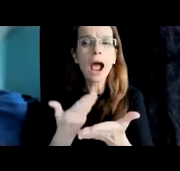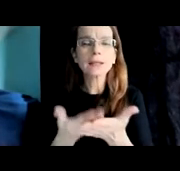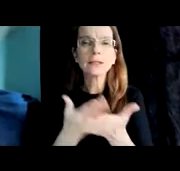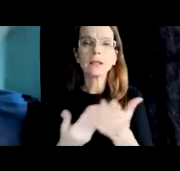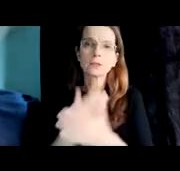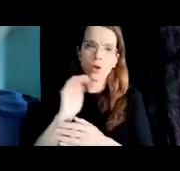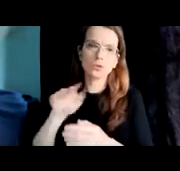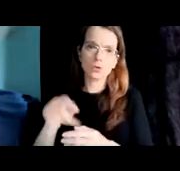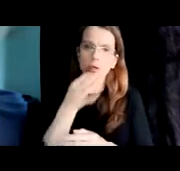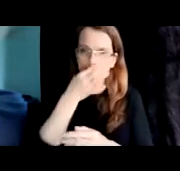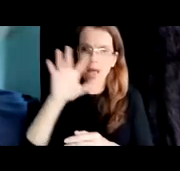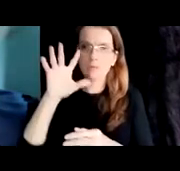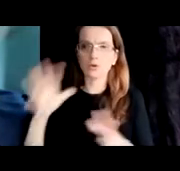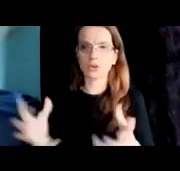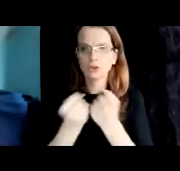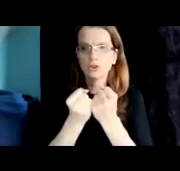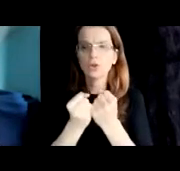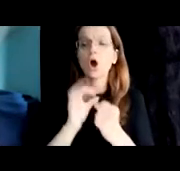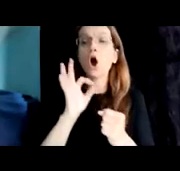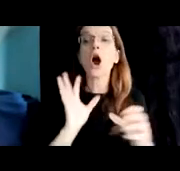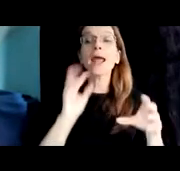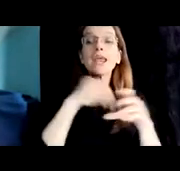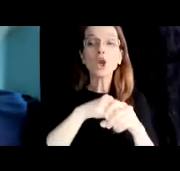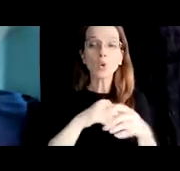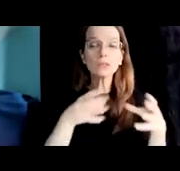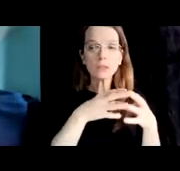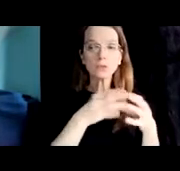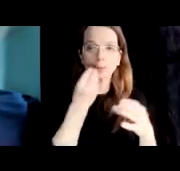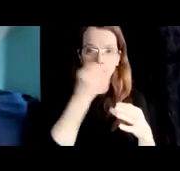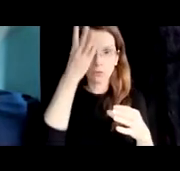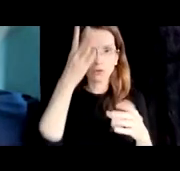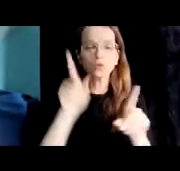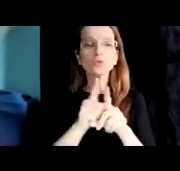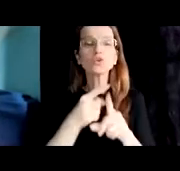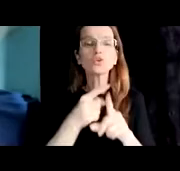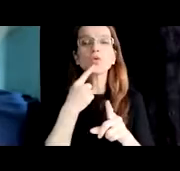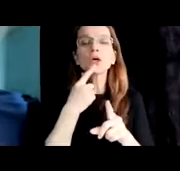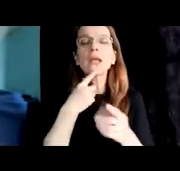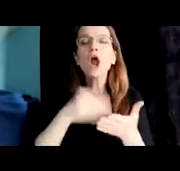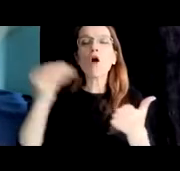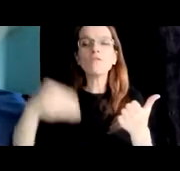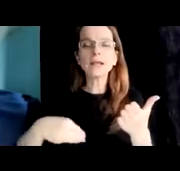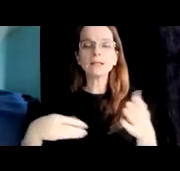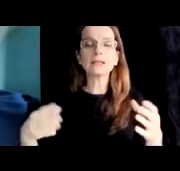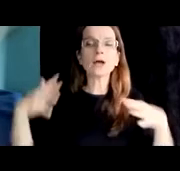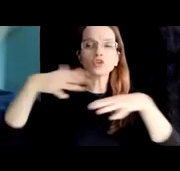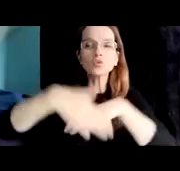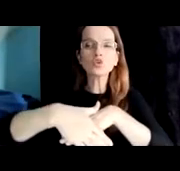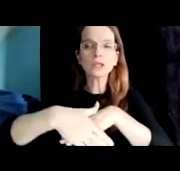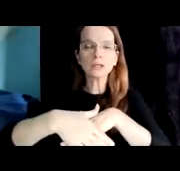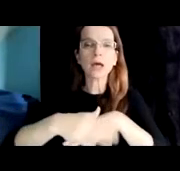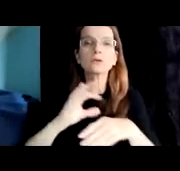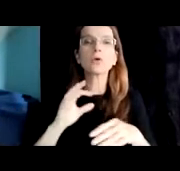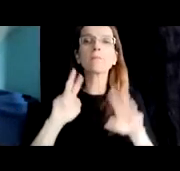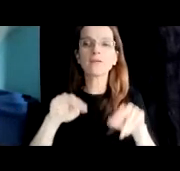najboljša rešitev. O inkluzivnem izobraževanju govori tudi Konvencija Združenih narodov o pravicah